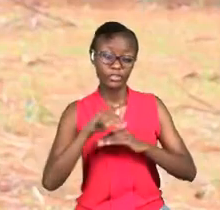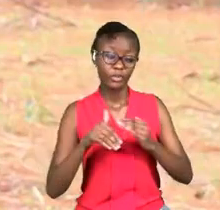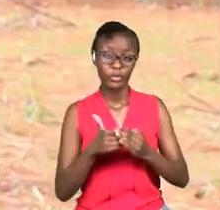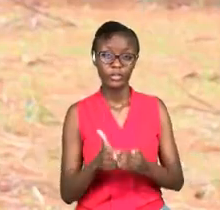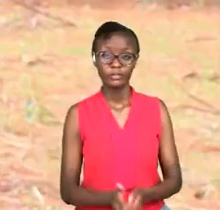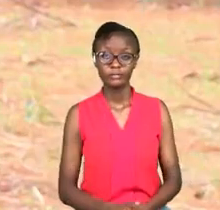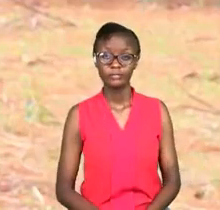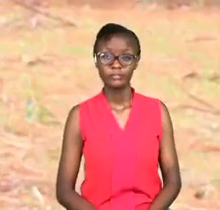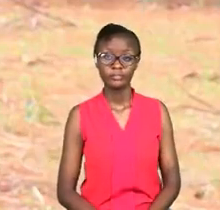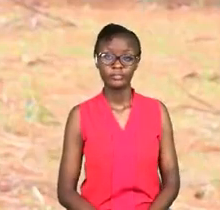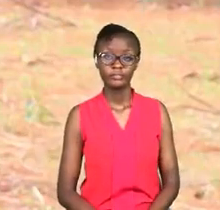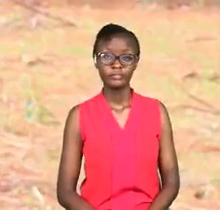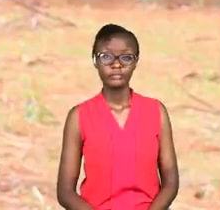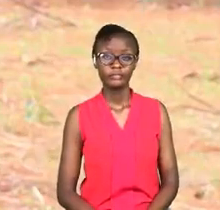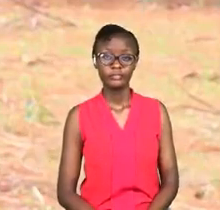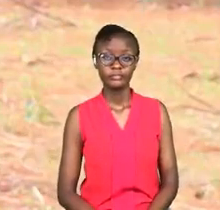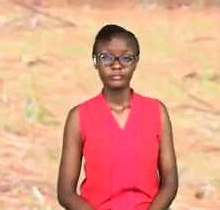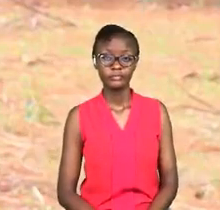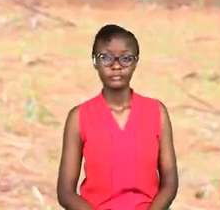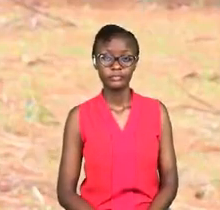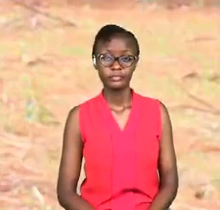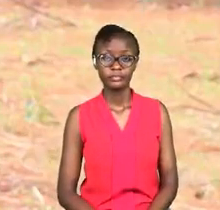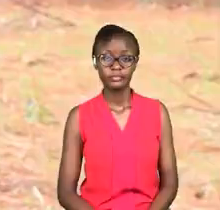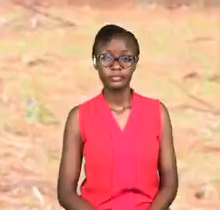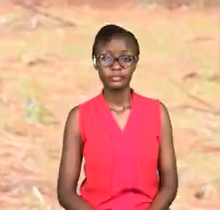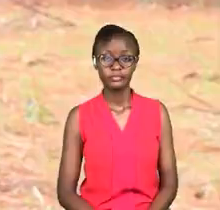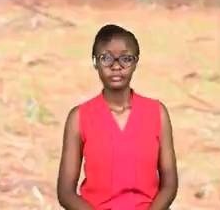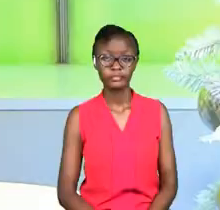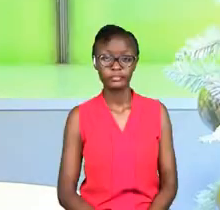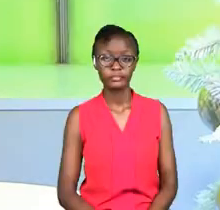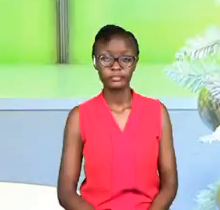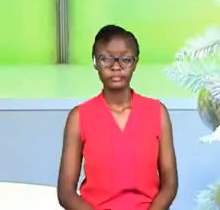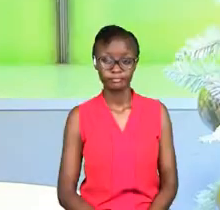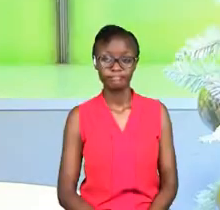Switch, eneo la Shantabak, kaunti ya Wajir.